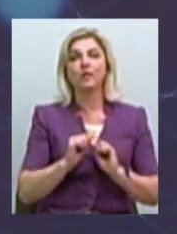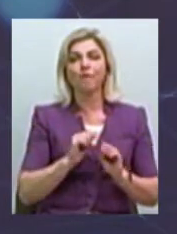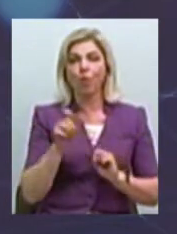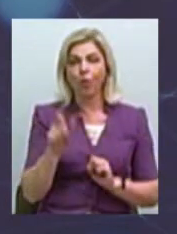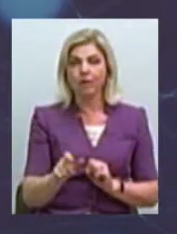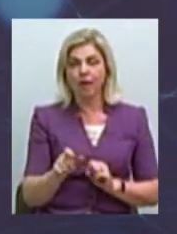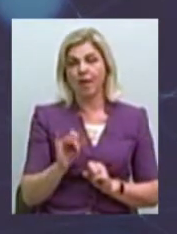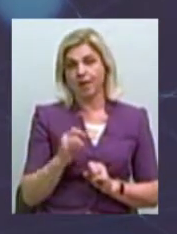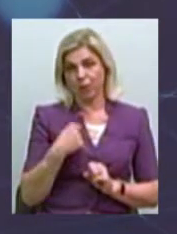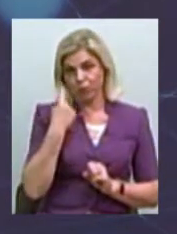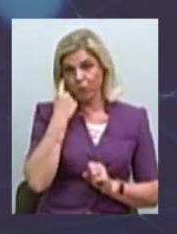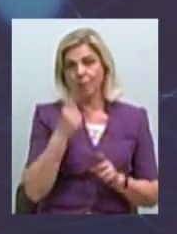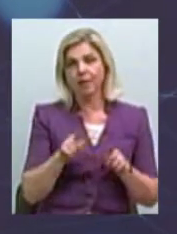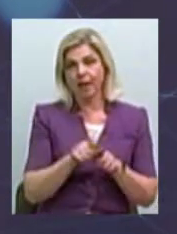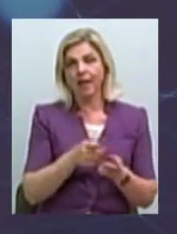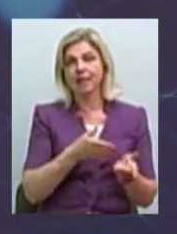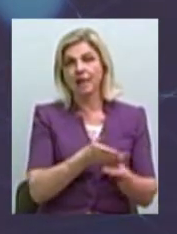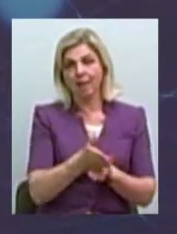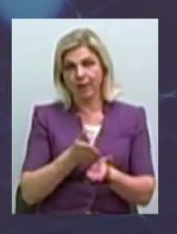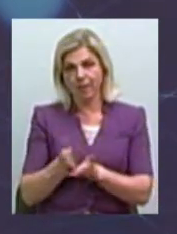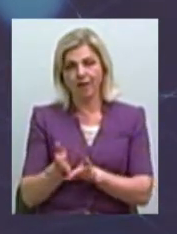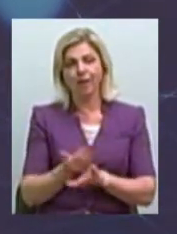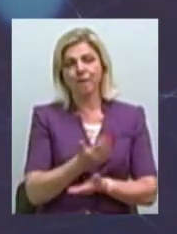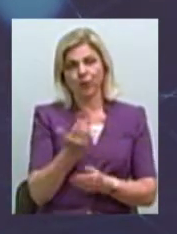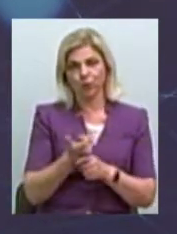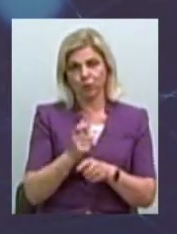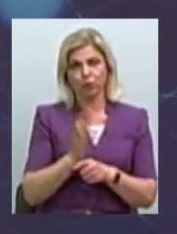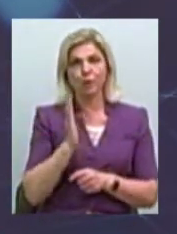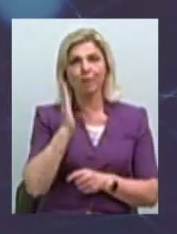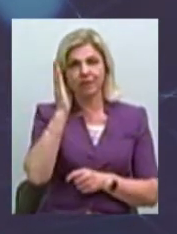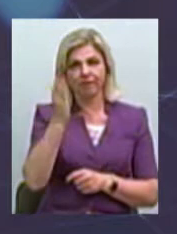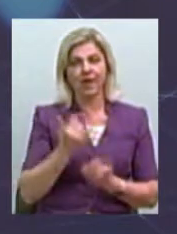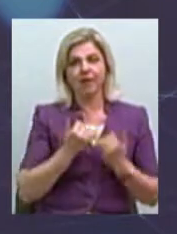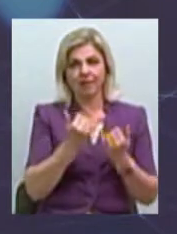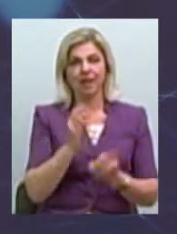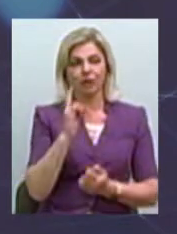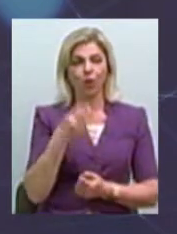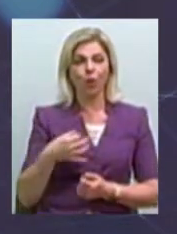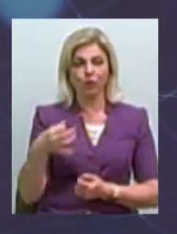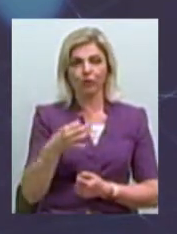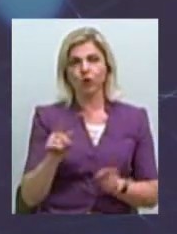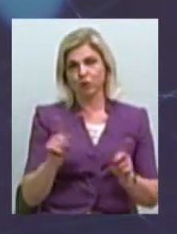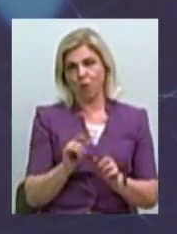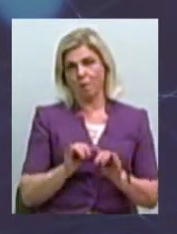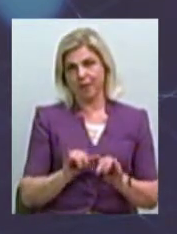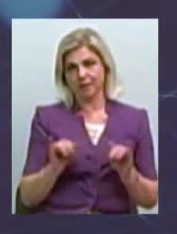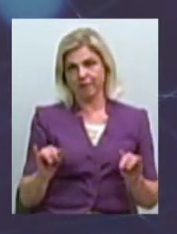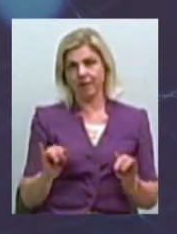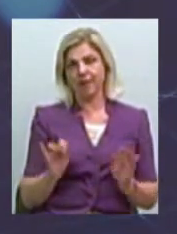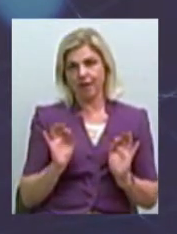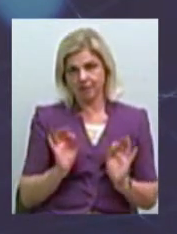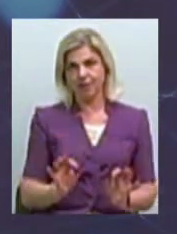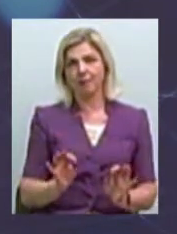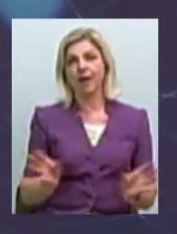що ось саме ці напрями, вони дуже перспективні для Миколаївщини, щоб їх розвивати саме